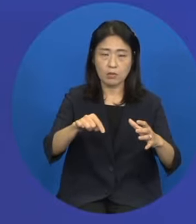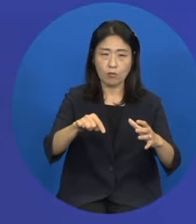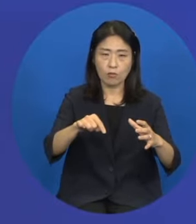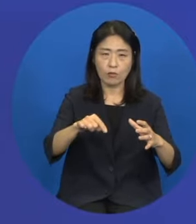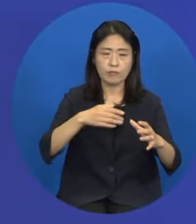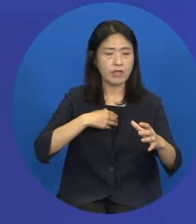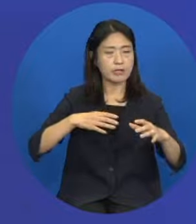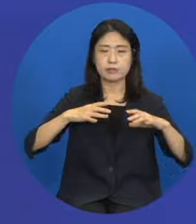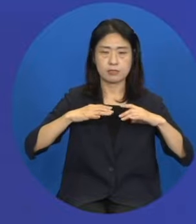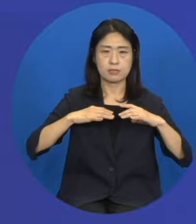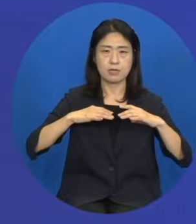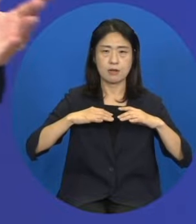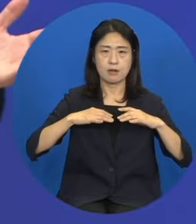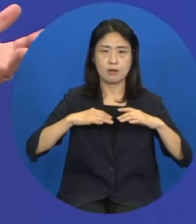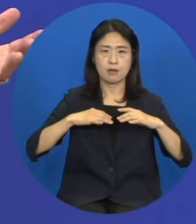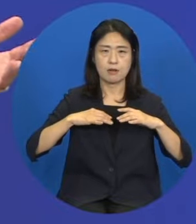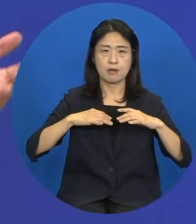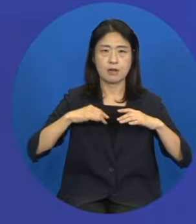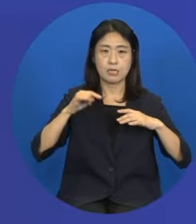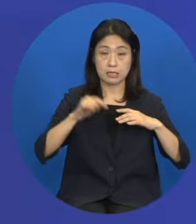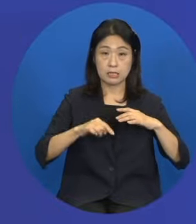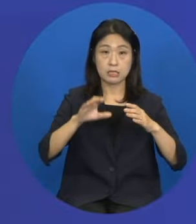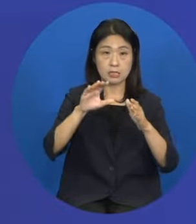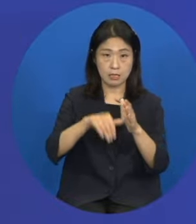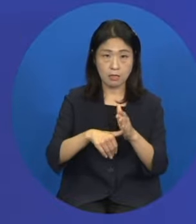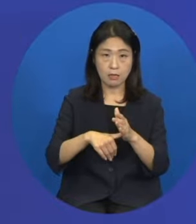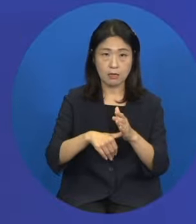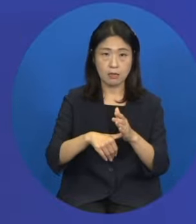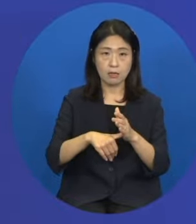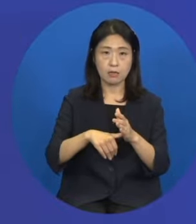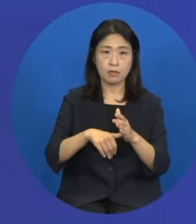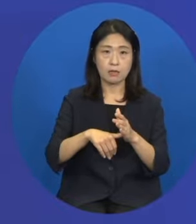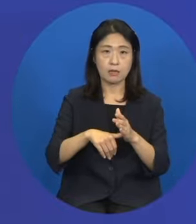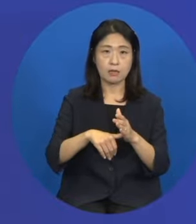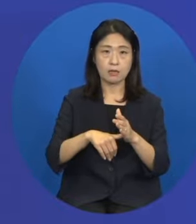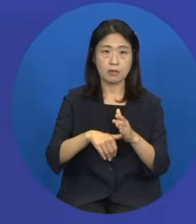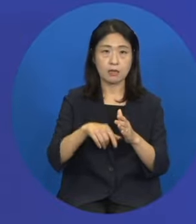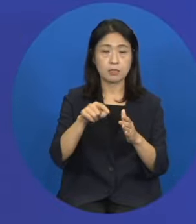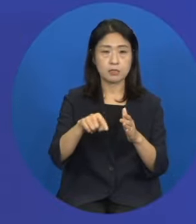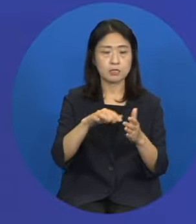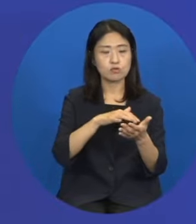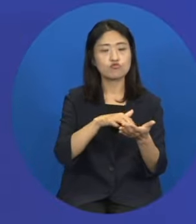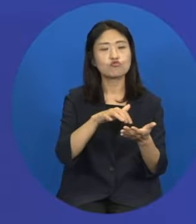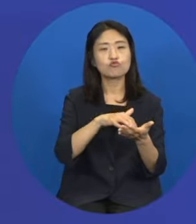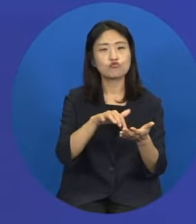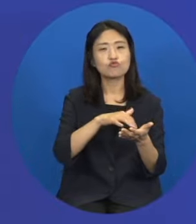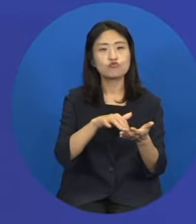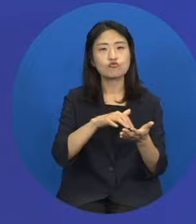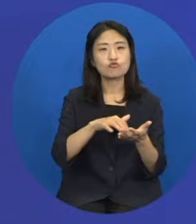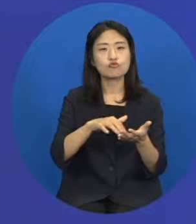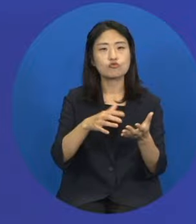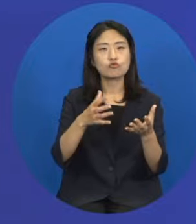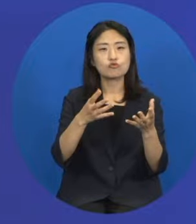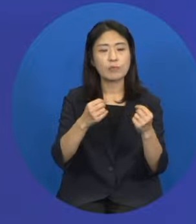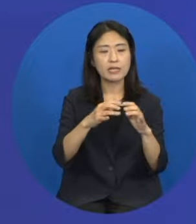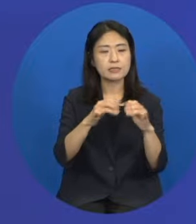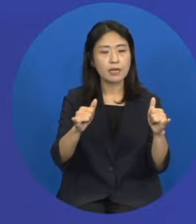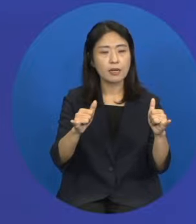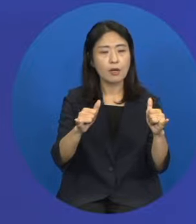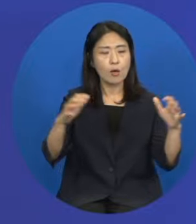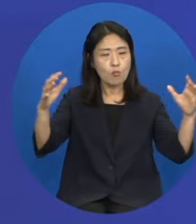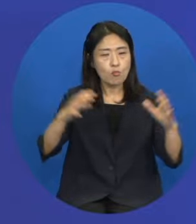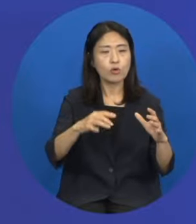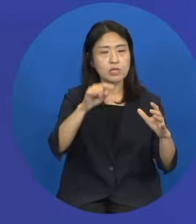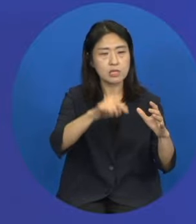순간 그 대규모의 숫자는 너무나 당황스럽게도 우상으로 전락할